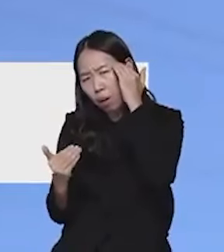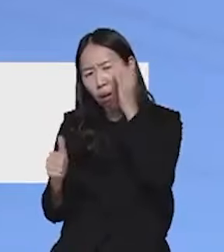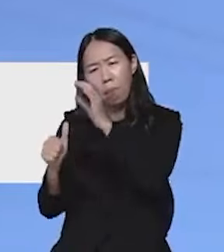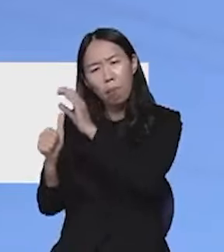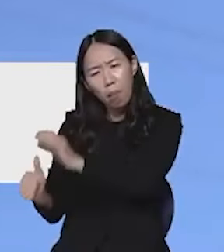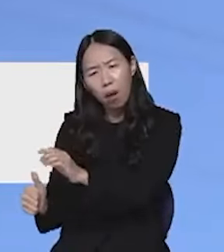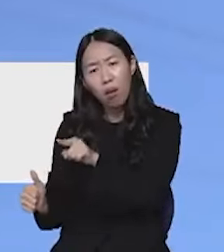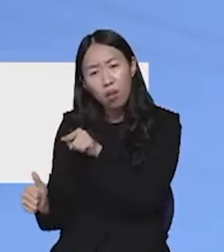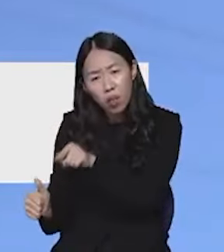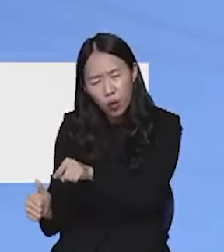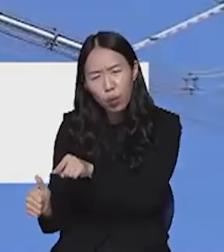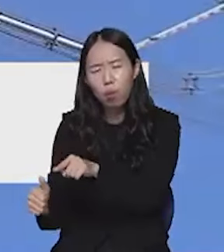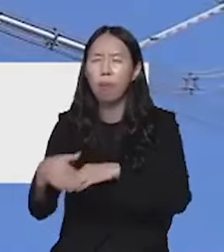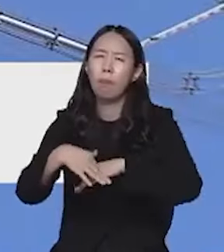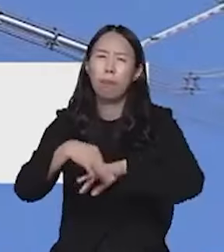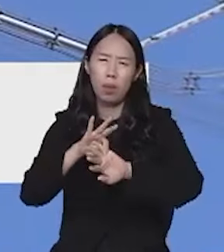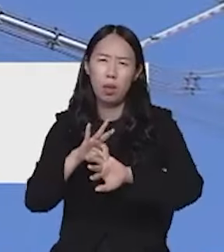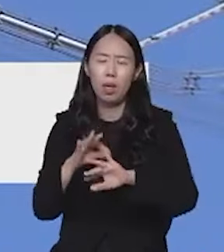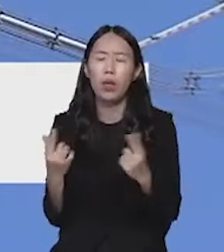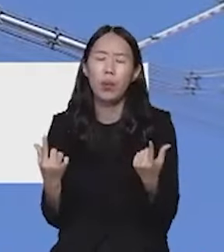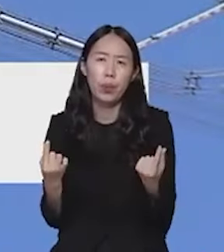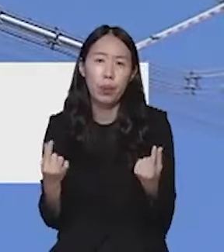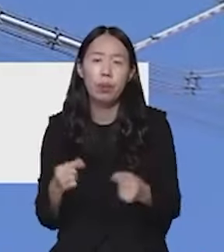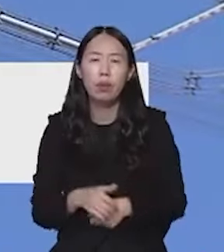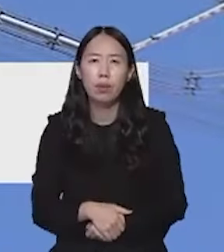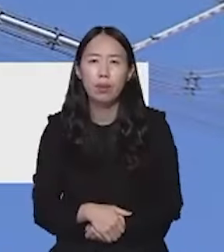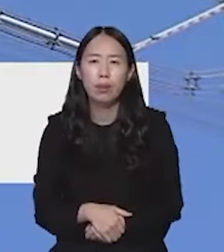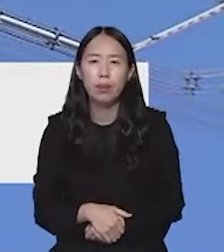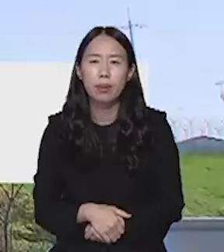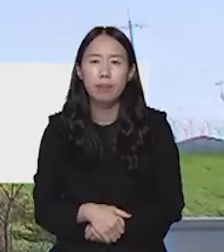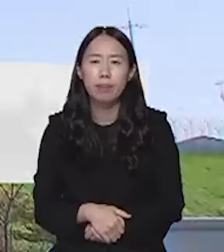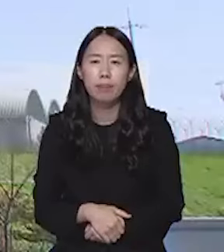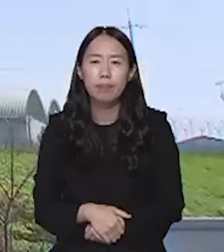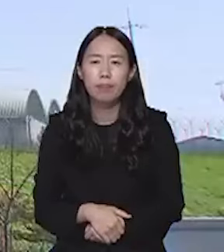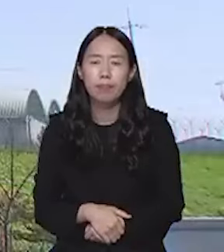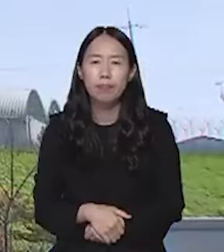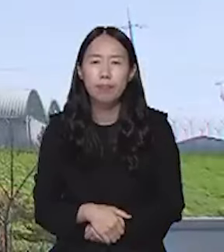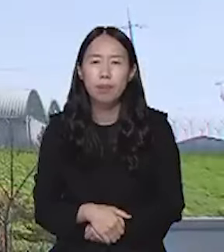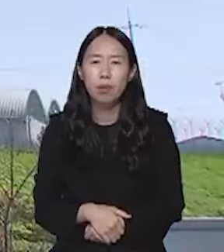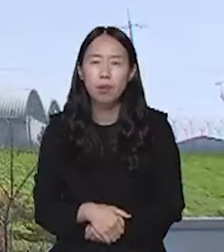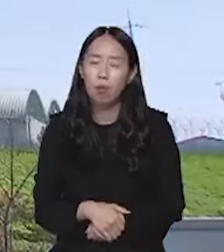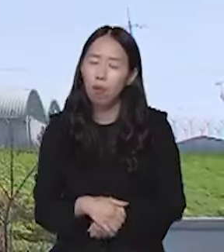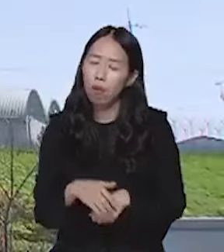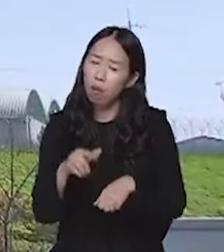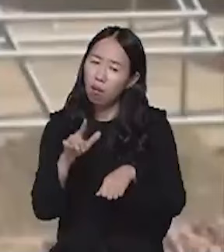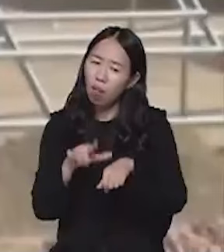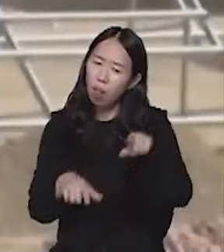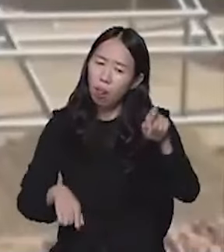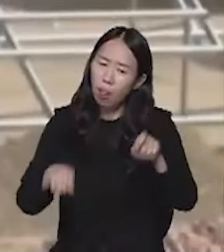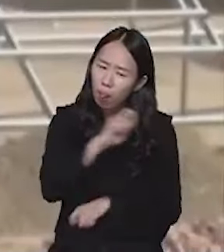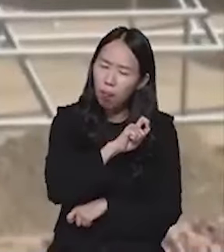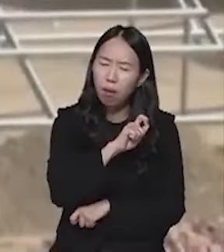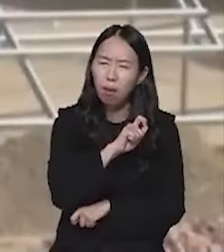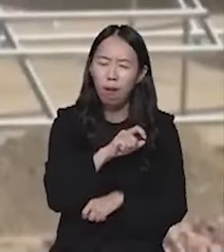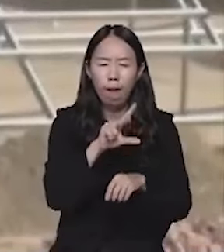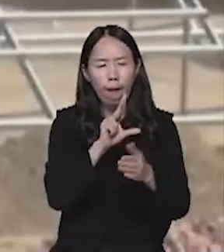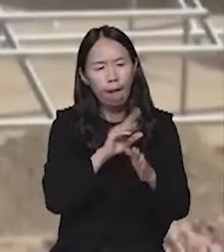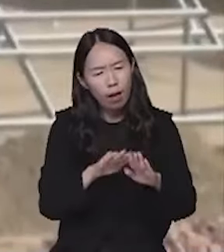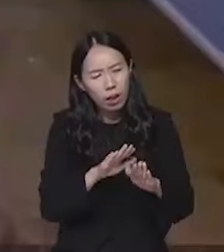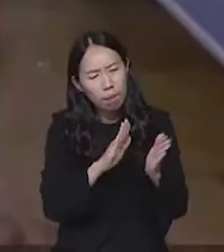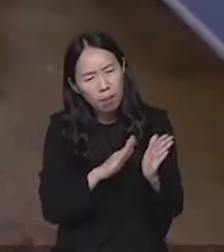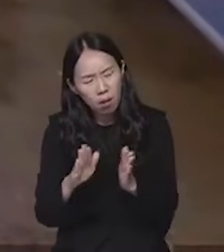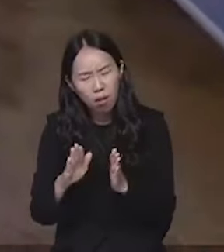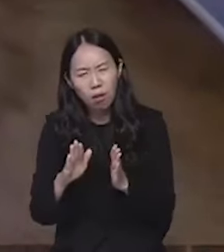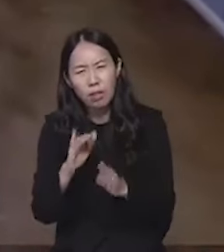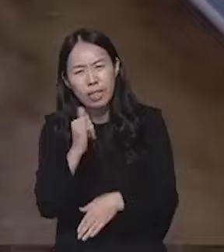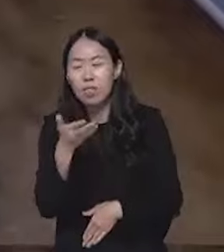발상 자체가 거꾸로 가는 행정의 표본인 것이고요. 뒤늦은 대책 마련에 나섰지만 태양광 발전시설